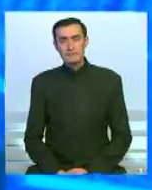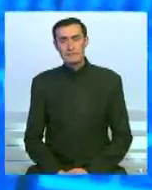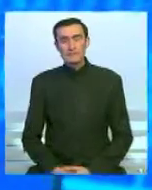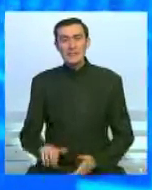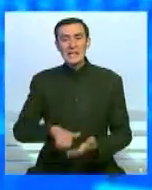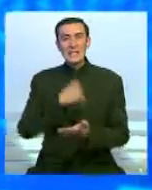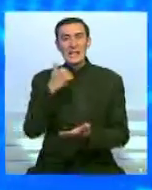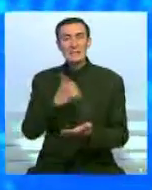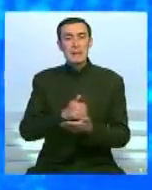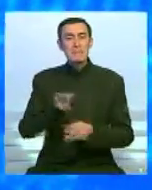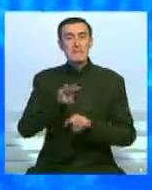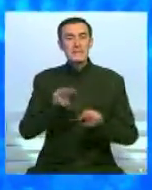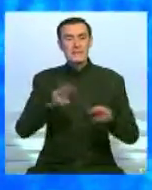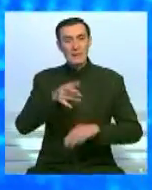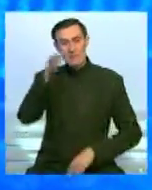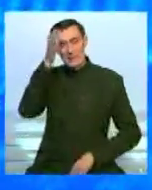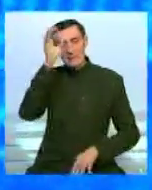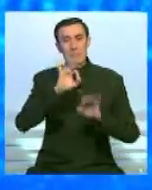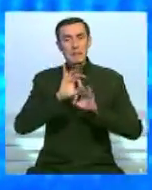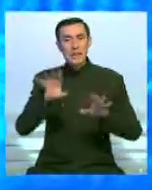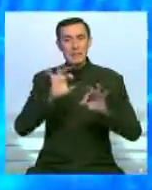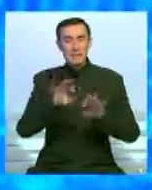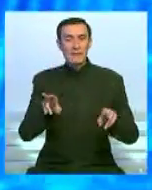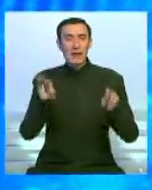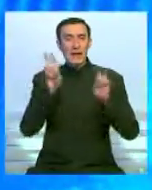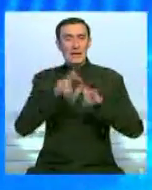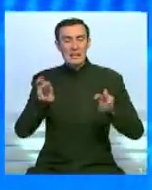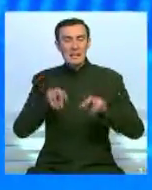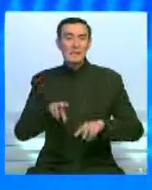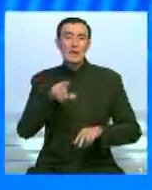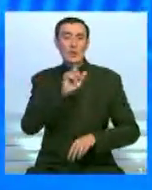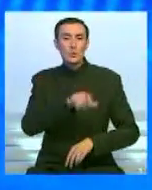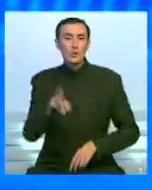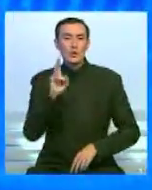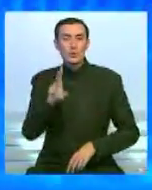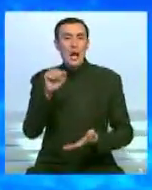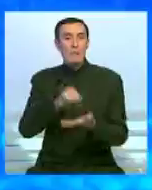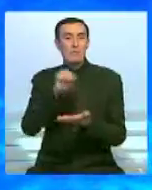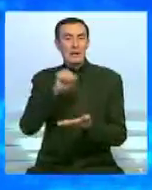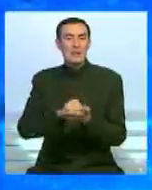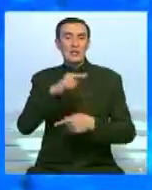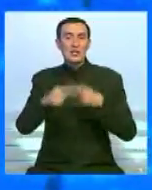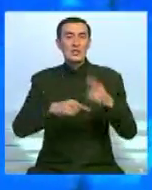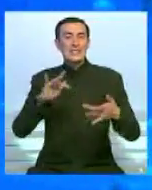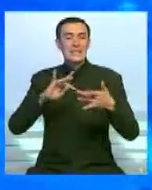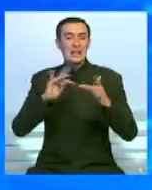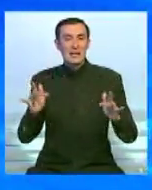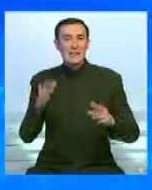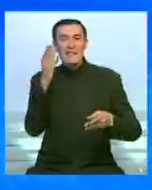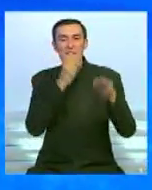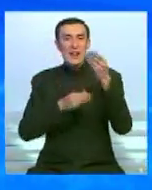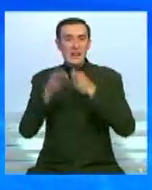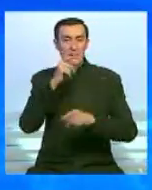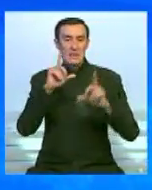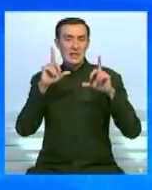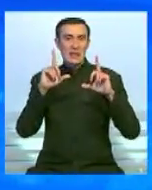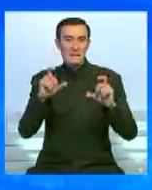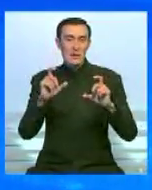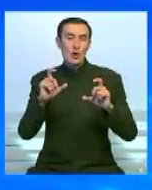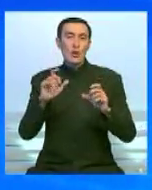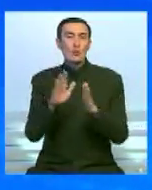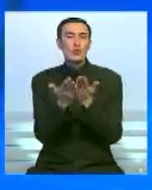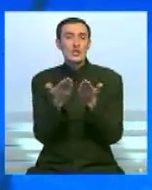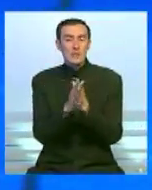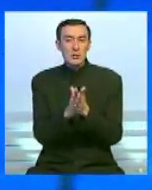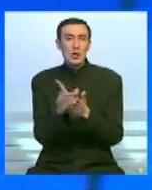Глава Минобразования сегодня прокомментировала расследование в отношении лиц, которые публиковали в социальных сетях фейковые фотографии учебников,